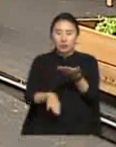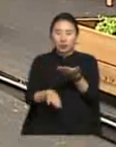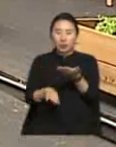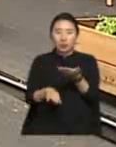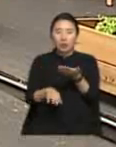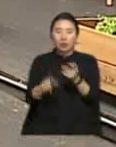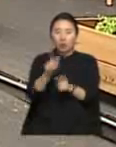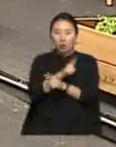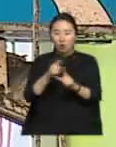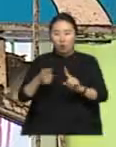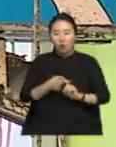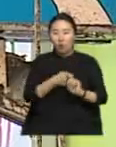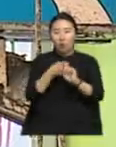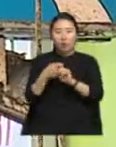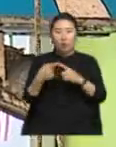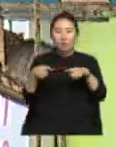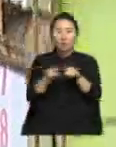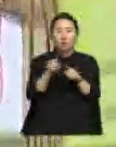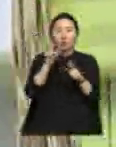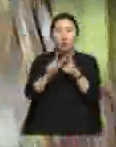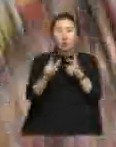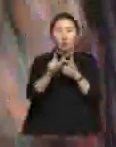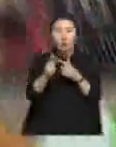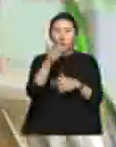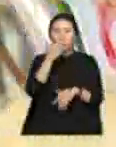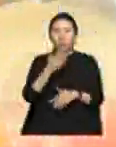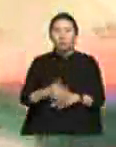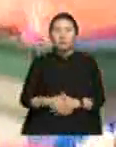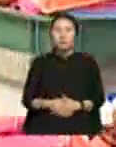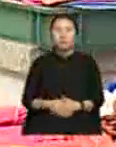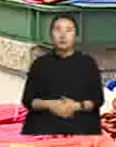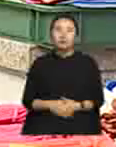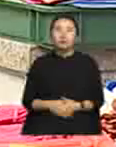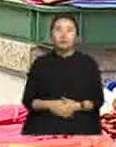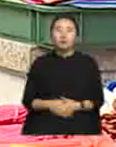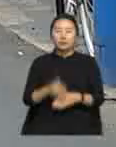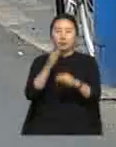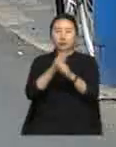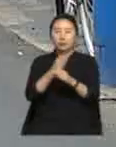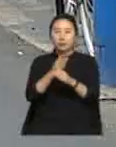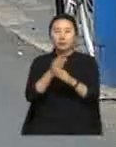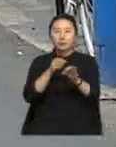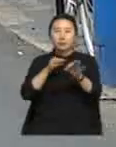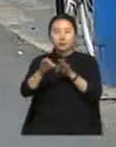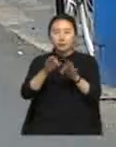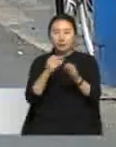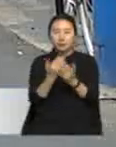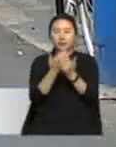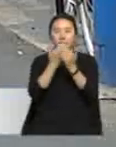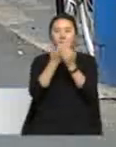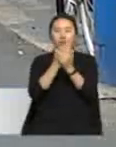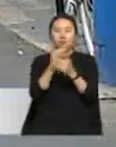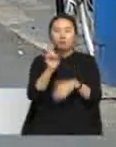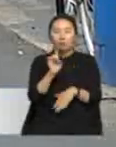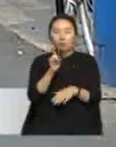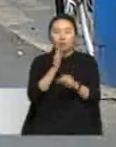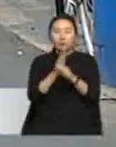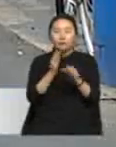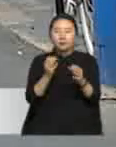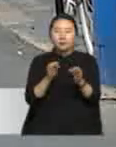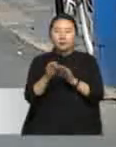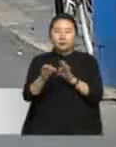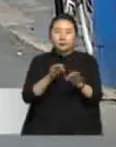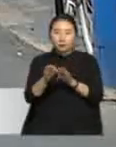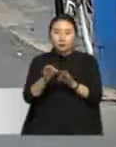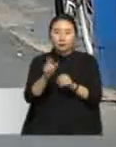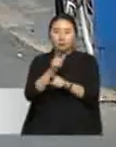신당 아케이드와의 연계도 함께 검토될 계획입니다. 중앙시장 발전 연구 영역에는 중앙시장뿐만 아니라